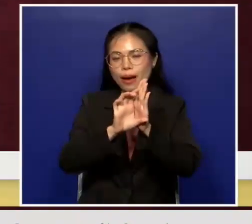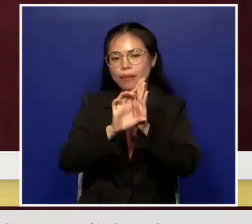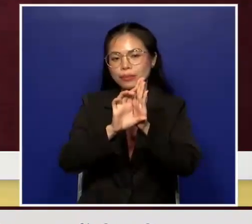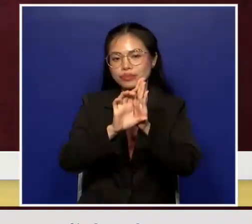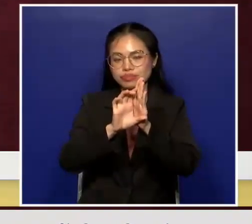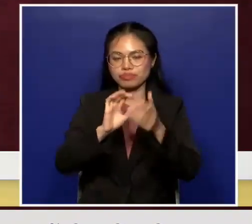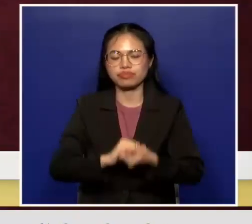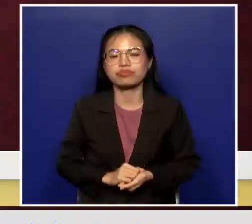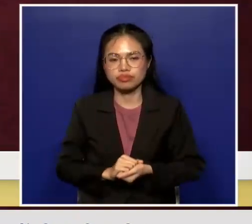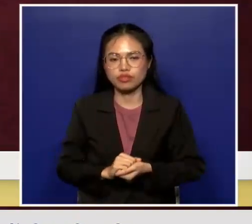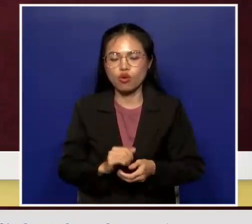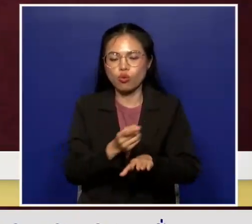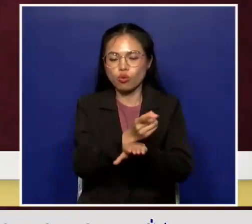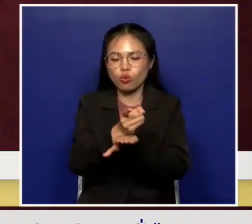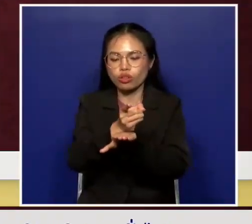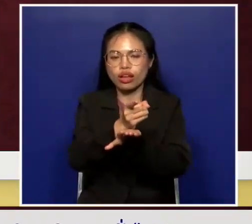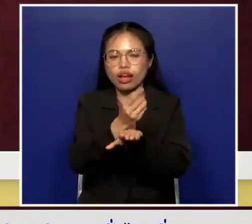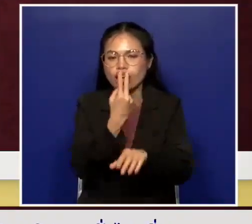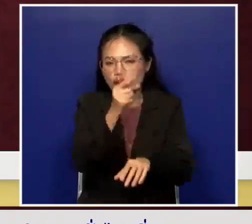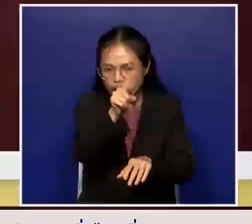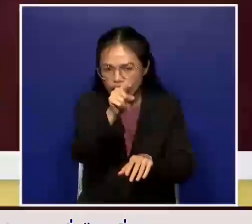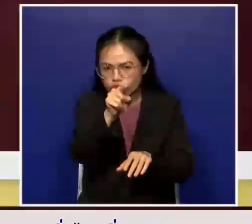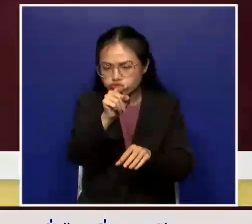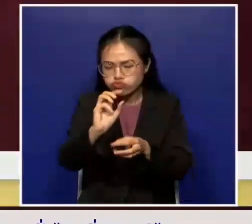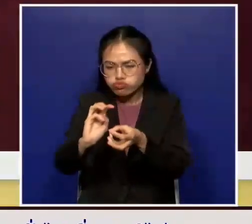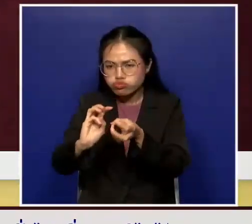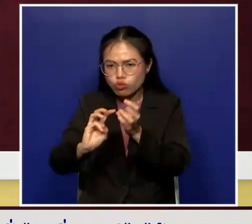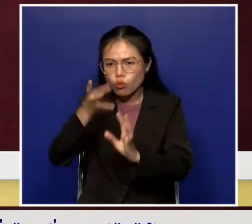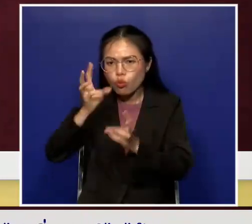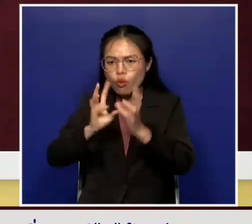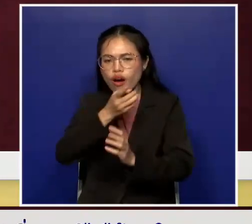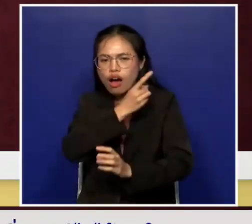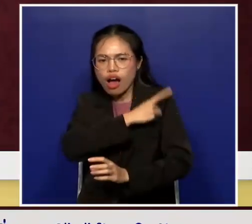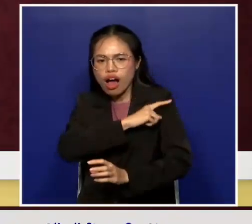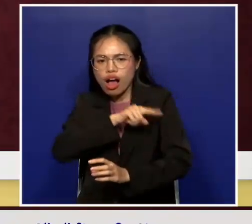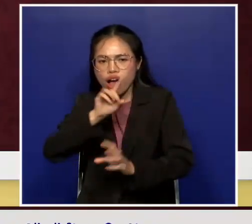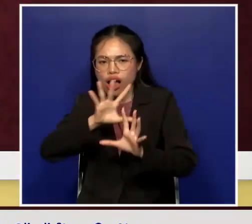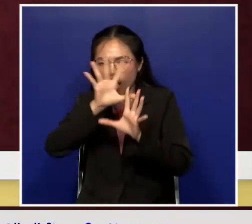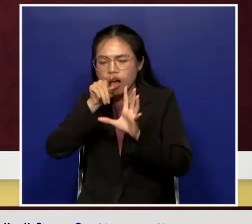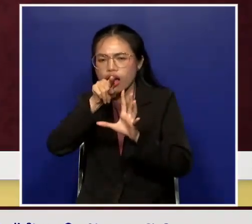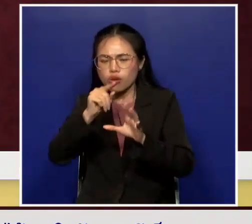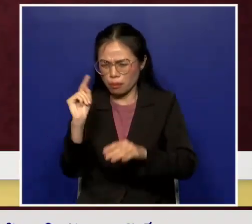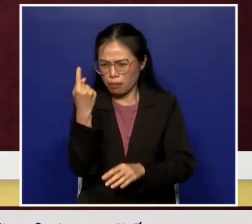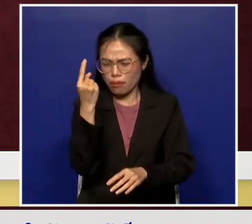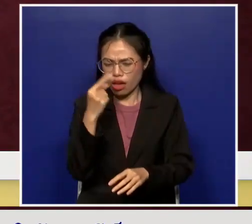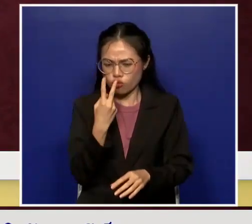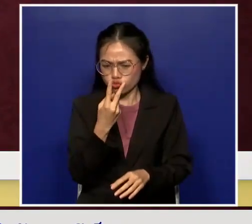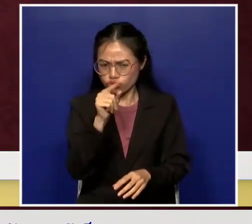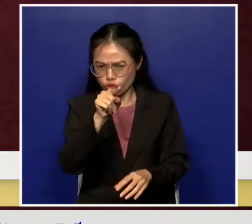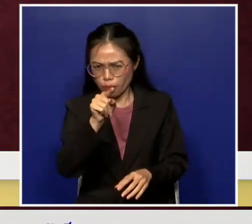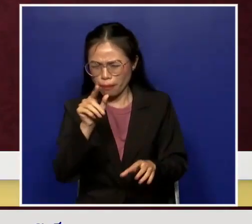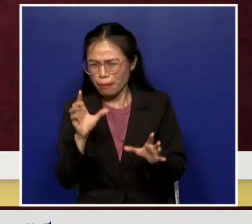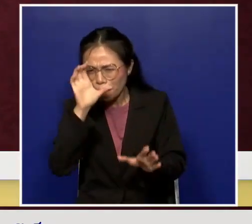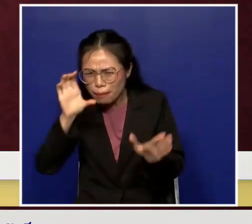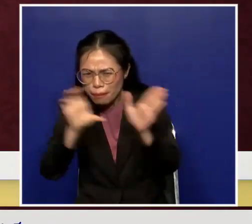งเลยนี่อะควันกบตูดเลยนายกเอ้ยควันกบตูดรถรุ่นใหม่โอ้โหเ